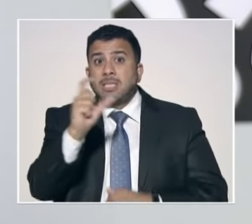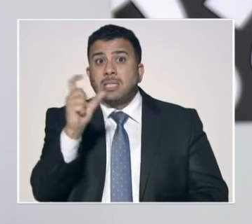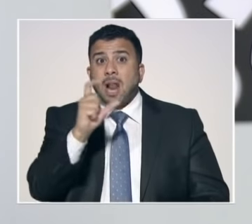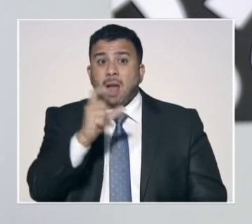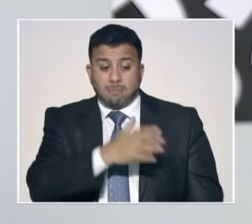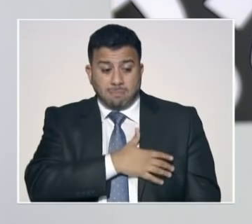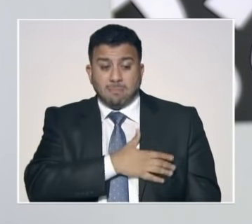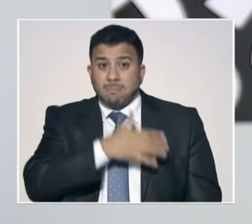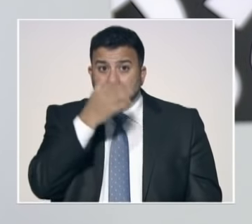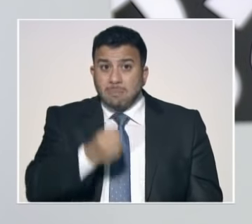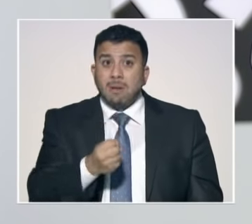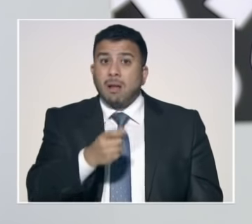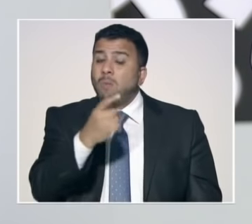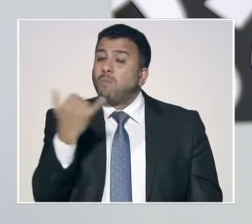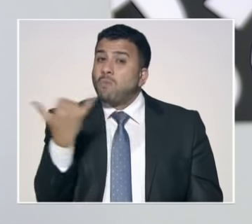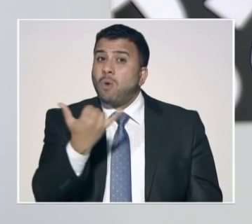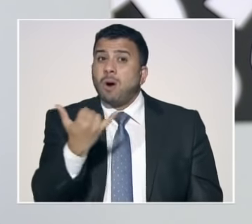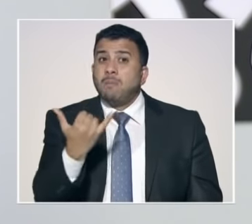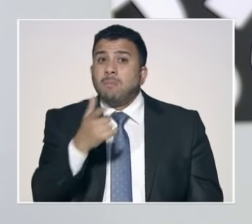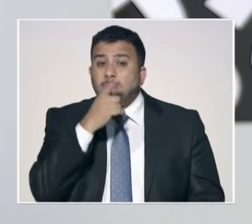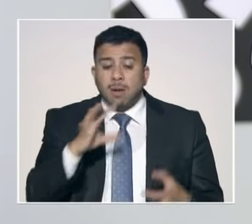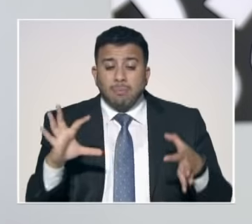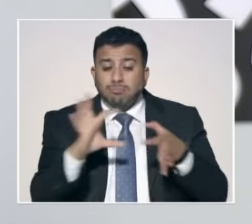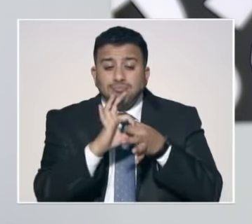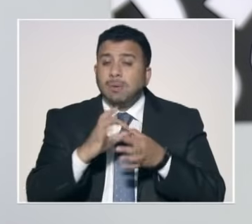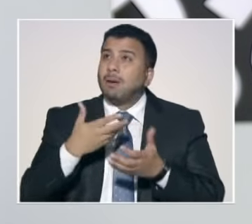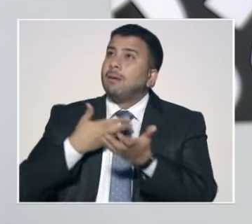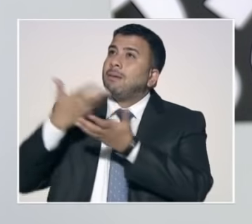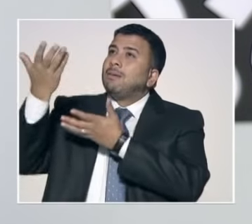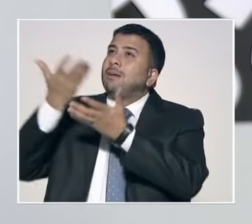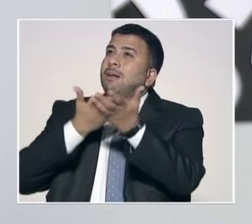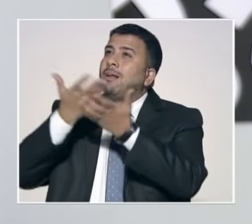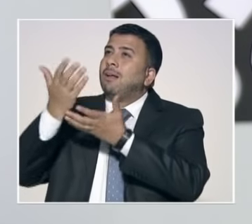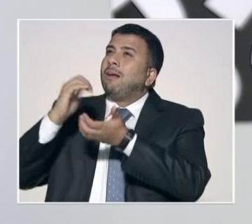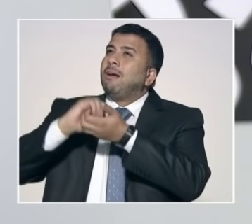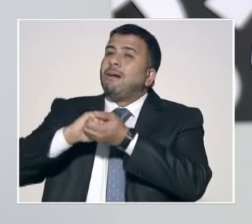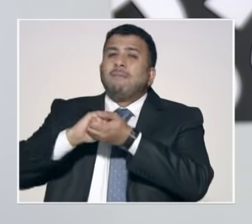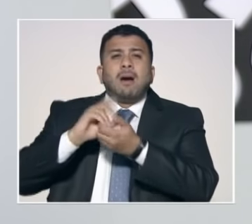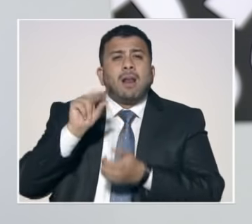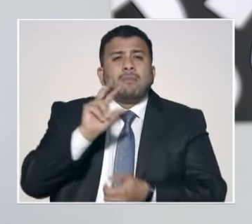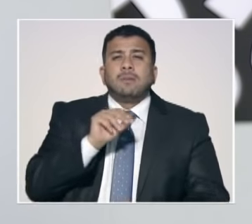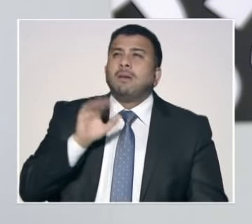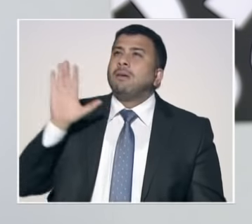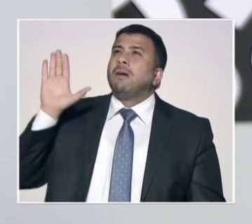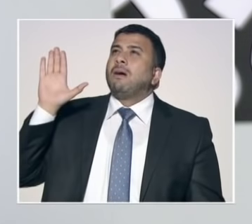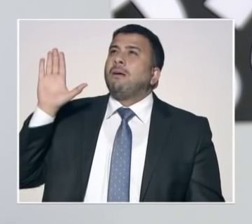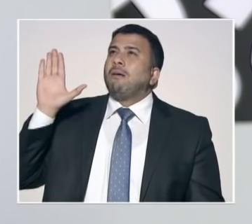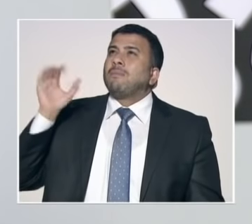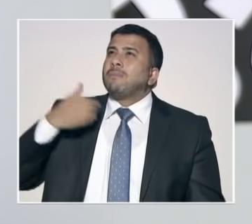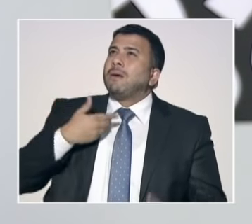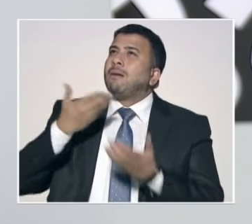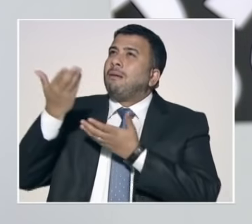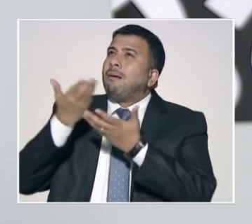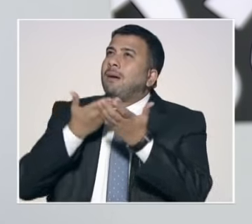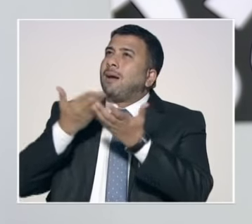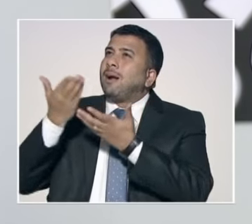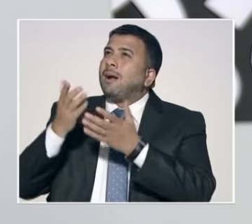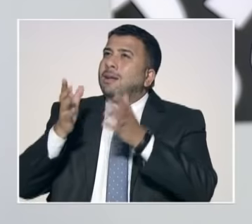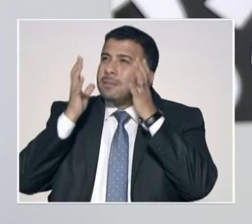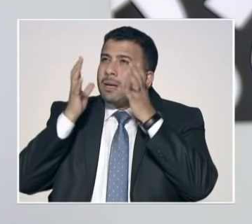وأن الصلاة هذه صلة بين العبد وربه، يجدد العهد مع ربه 5 مرات ما بين كل صلاة